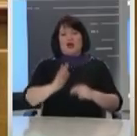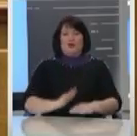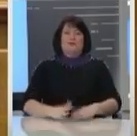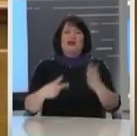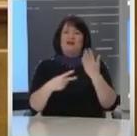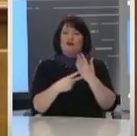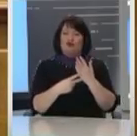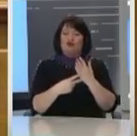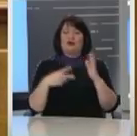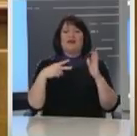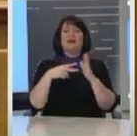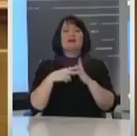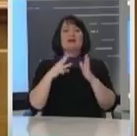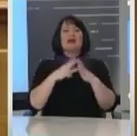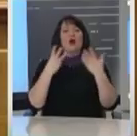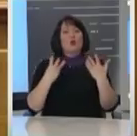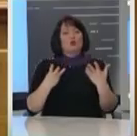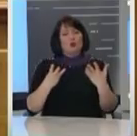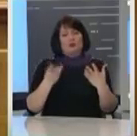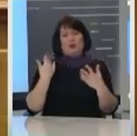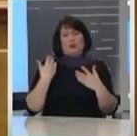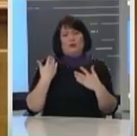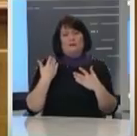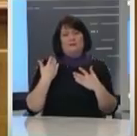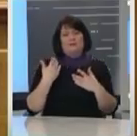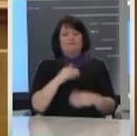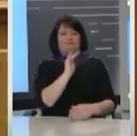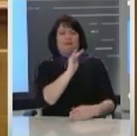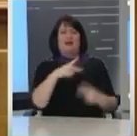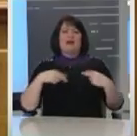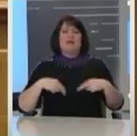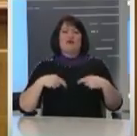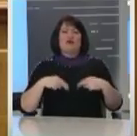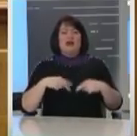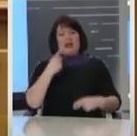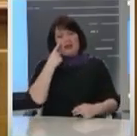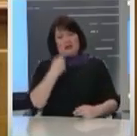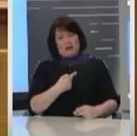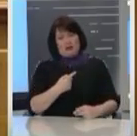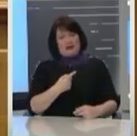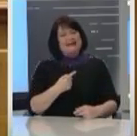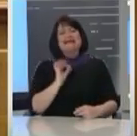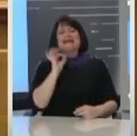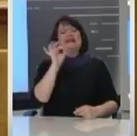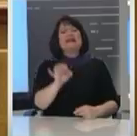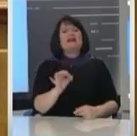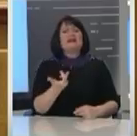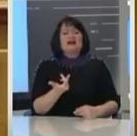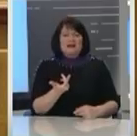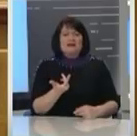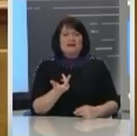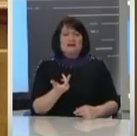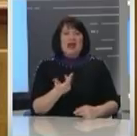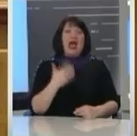Αύγουστο του 2018, κύριε Υπουργέ, θα βρεθούμε στην καλύτερη περίπτωση, εκεί που θα